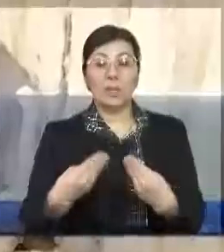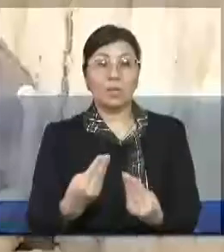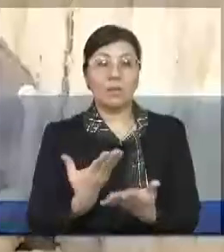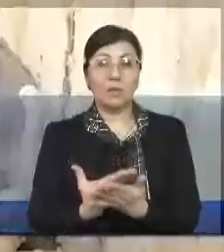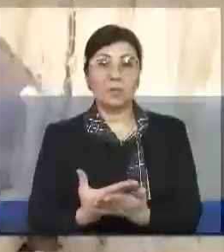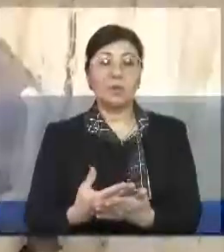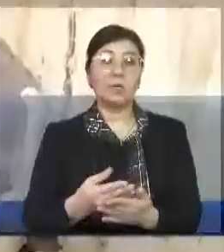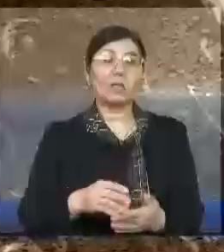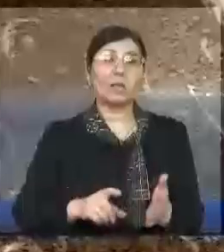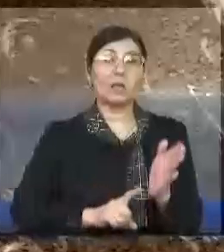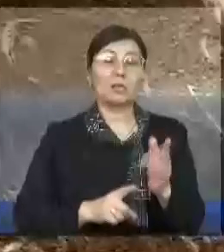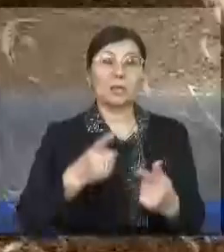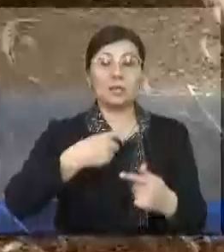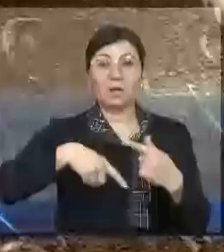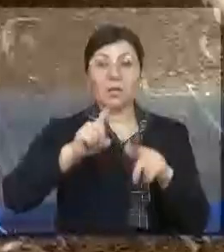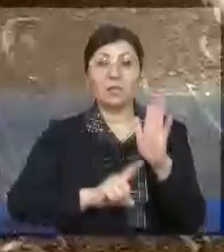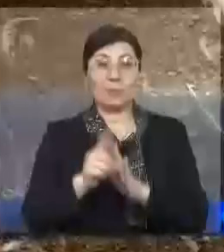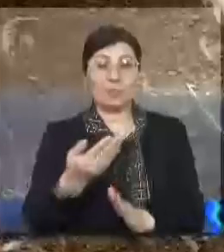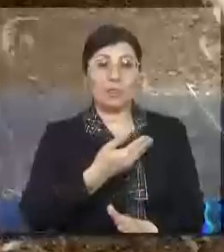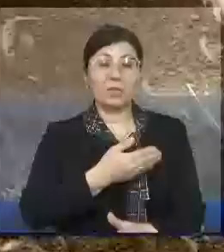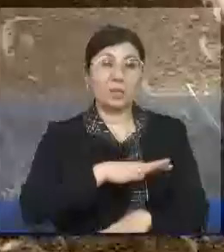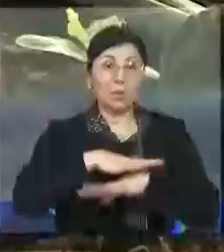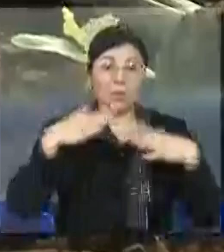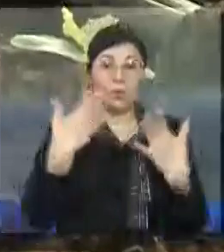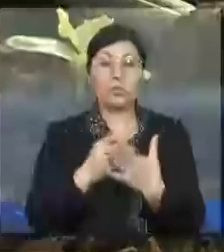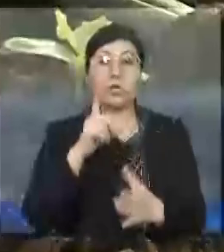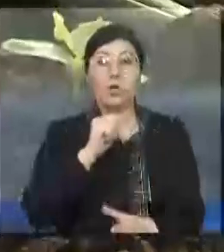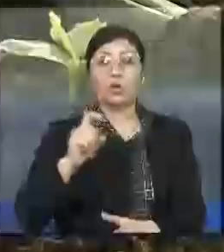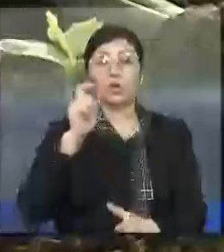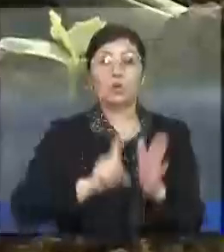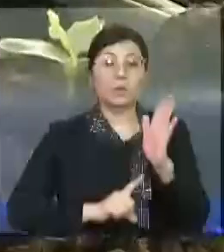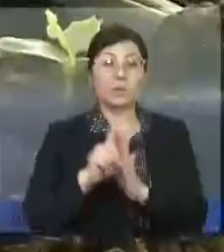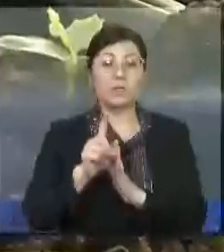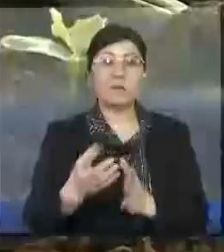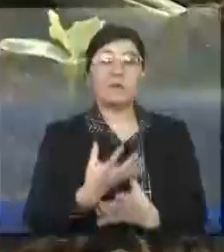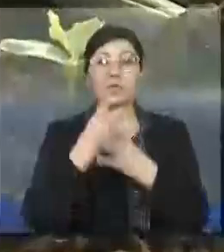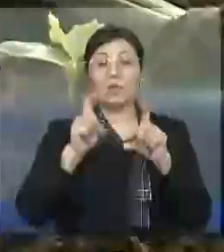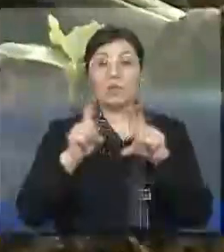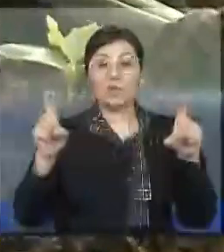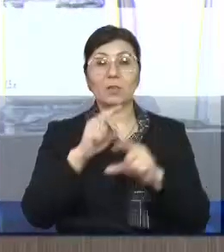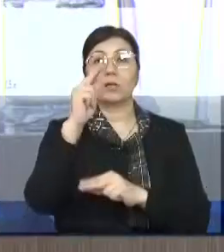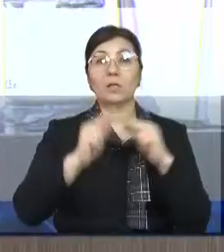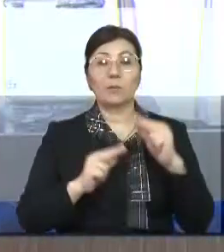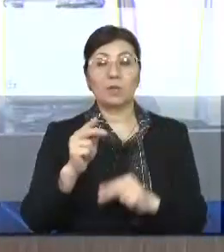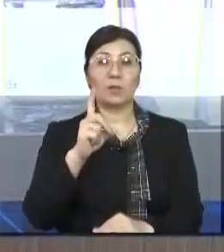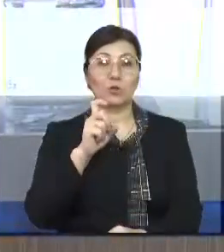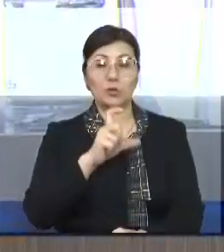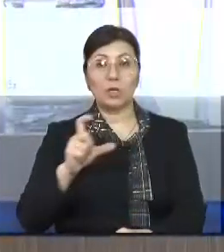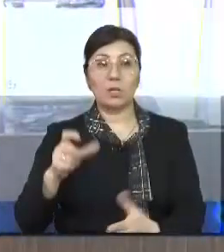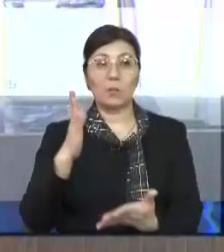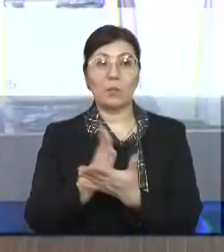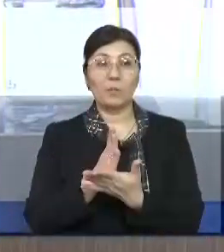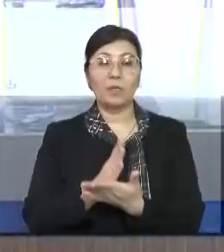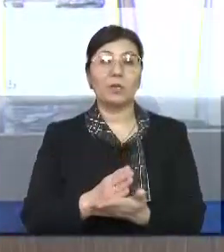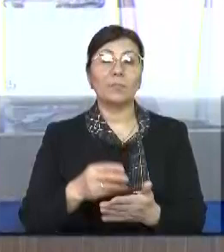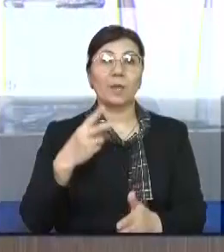мен кәсіп бастағандардың көбі құс шаруашылығын таңдаған. Сонымен бірге шағын жылжай салған адамдар саны да 100-ге жуықтап қалды. Құс шаруашылығына 2,2